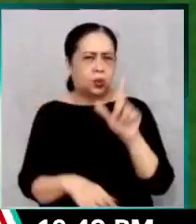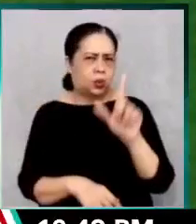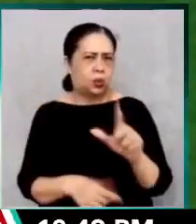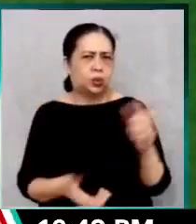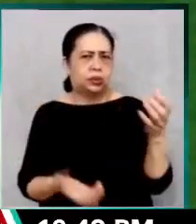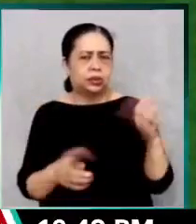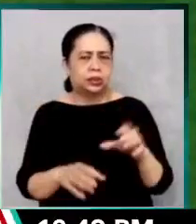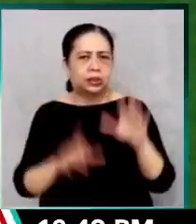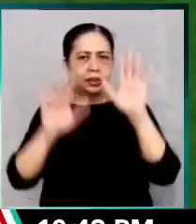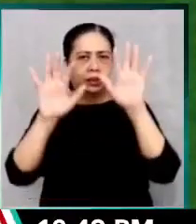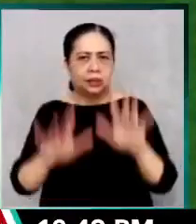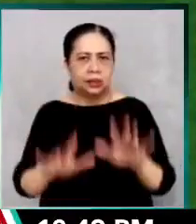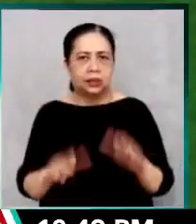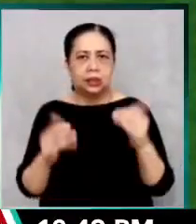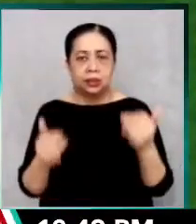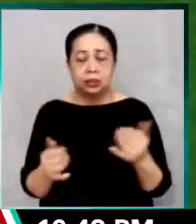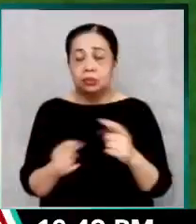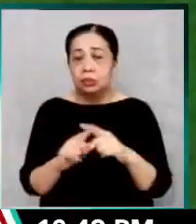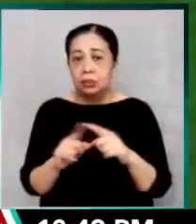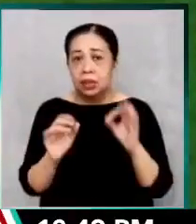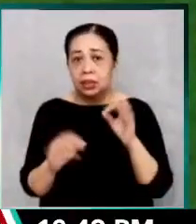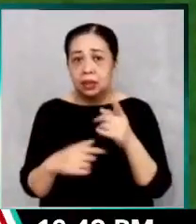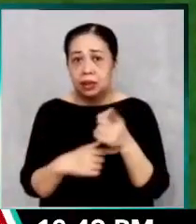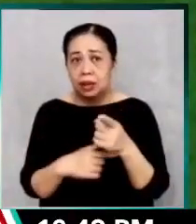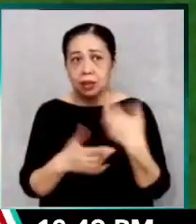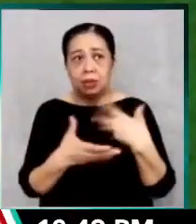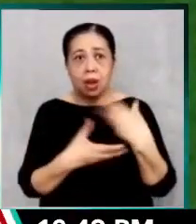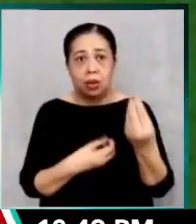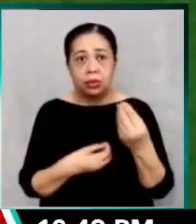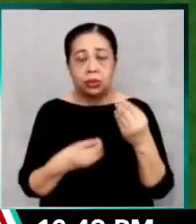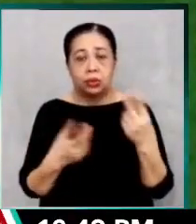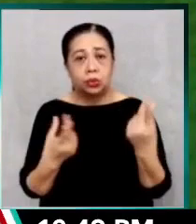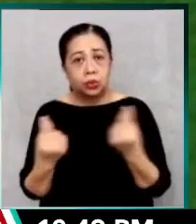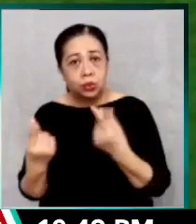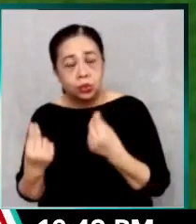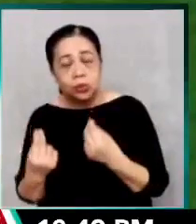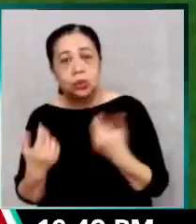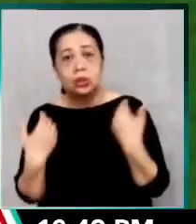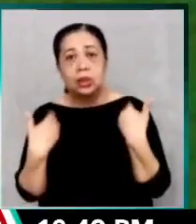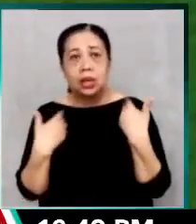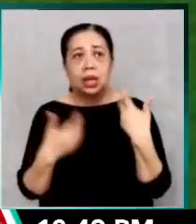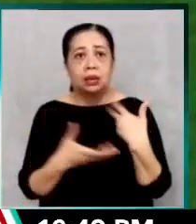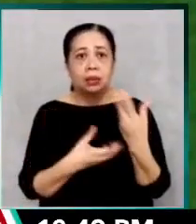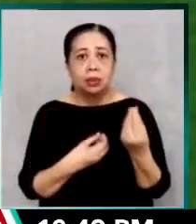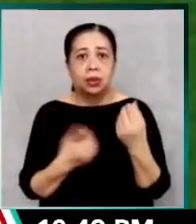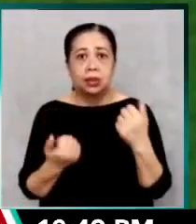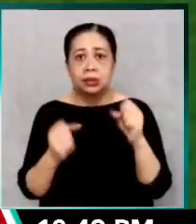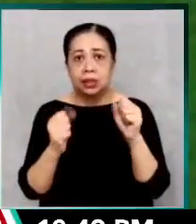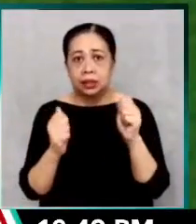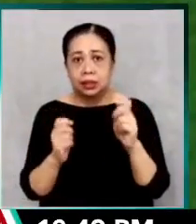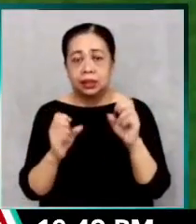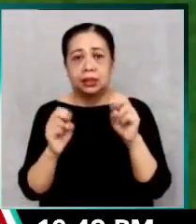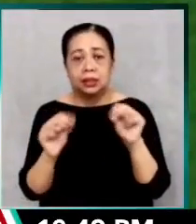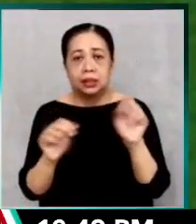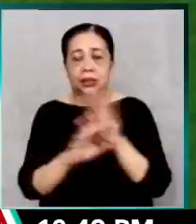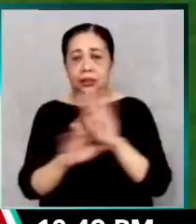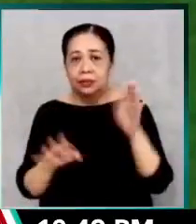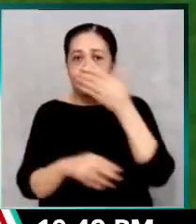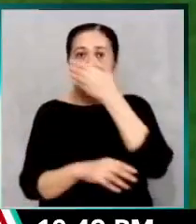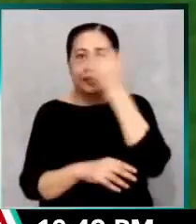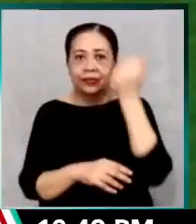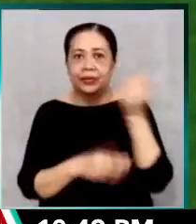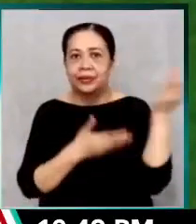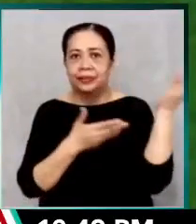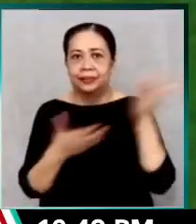sa ngayon. Pero syempre, kung meron po kayong outdoor activity o meron po kayong mga lakad ngayong Sabado at Linggo, huwag pa rin kakalimutan ang pagbaon